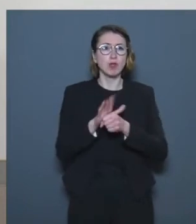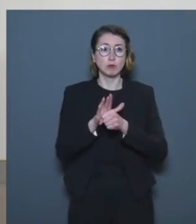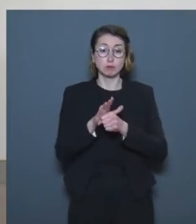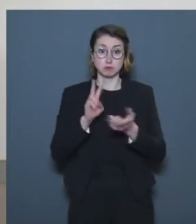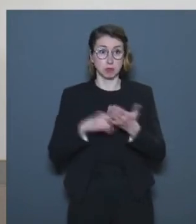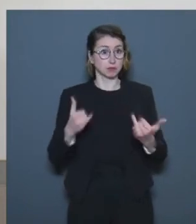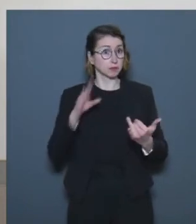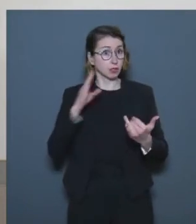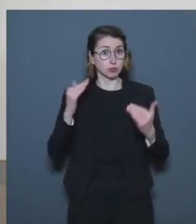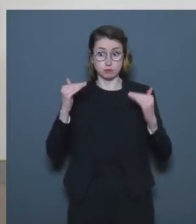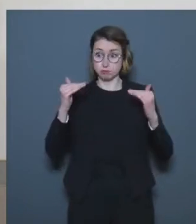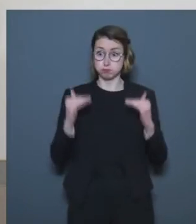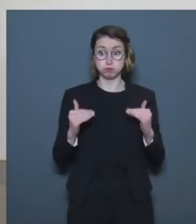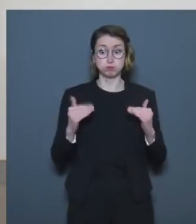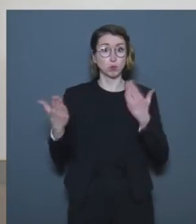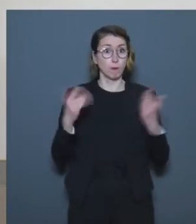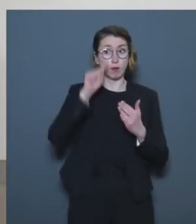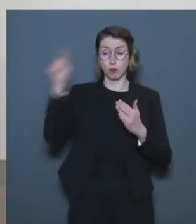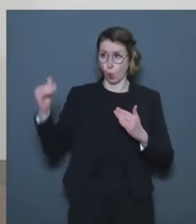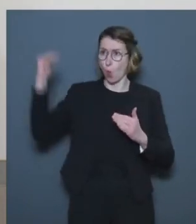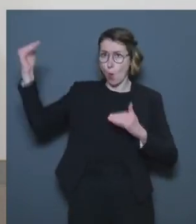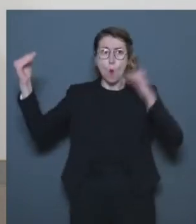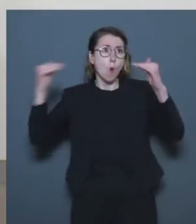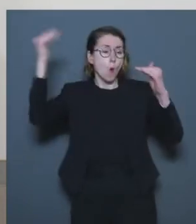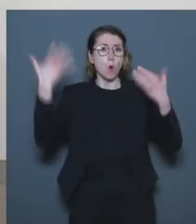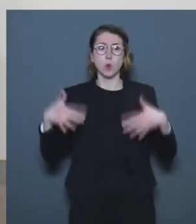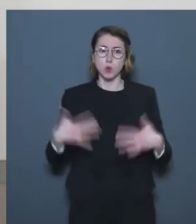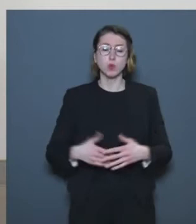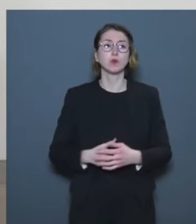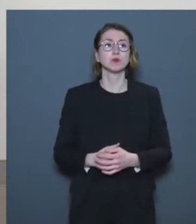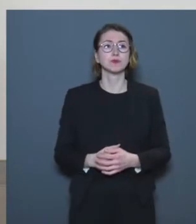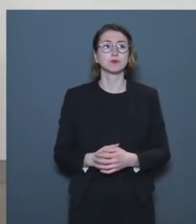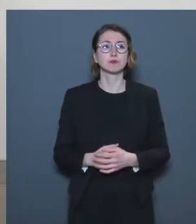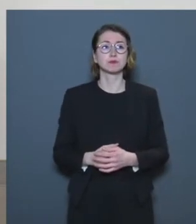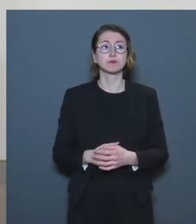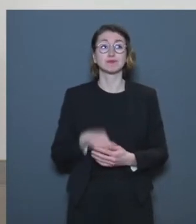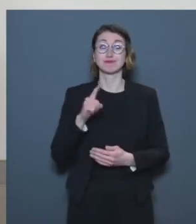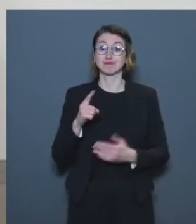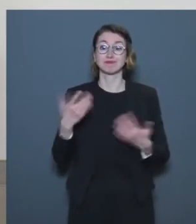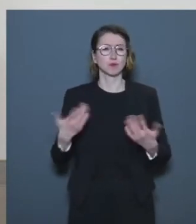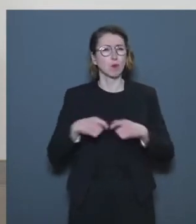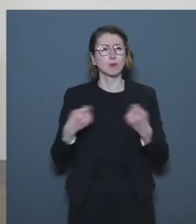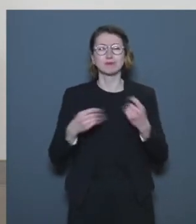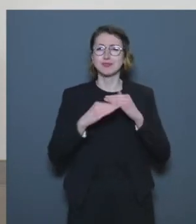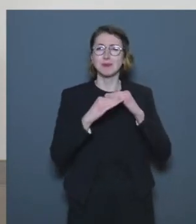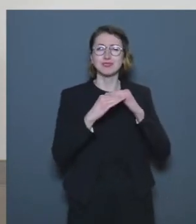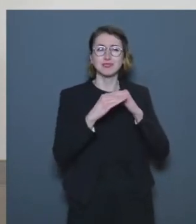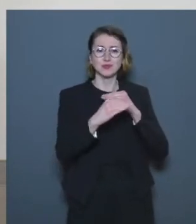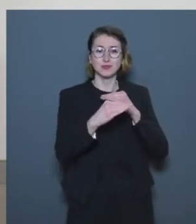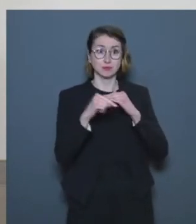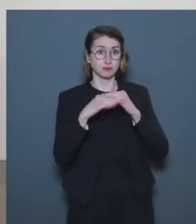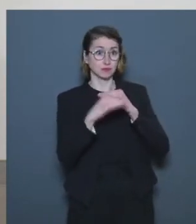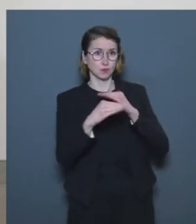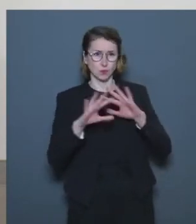la majorité des pays. Cette stabilisation est un résultat d'un effort collectif. Et